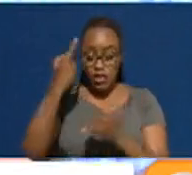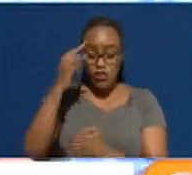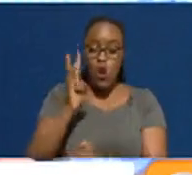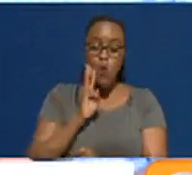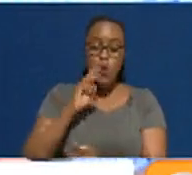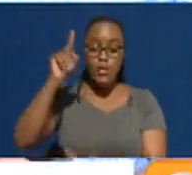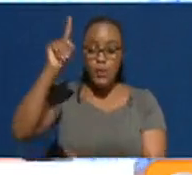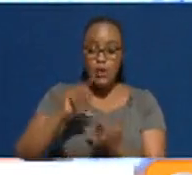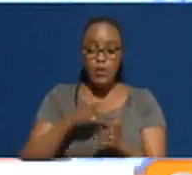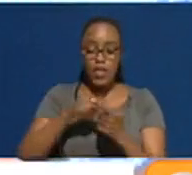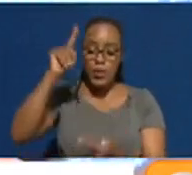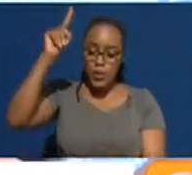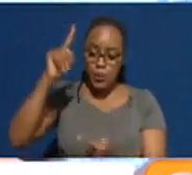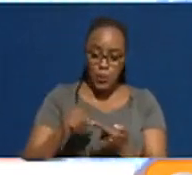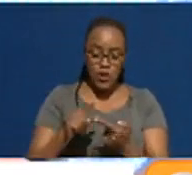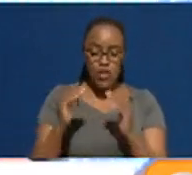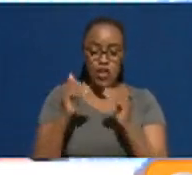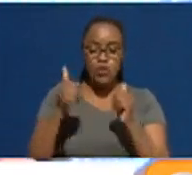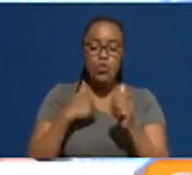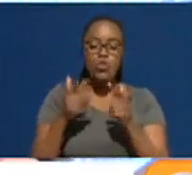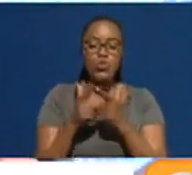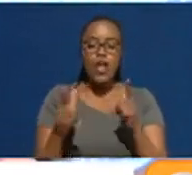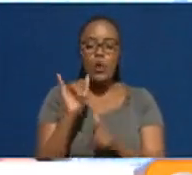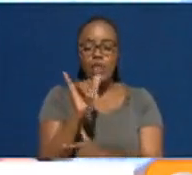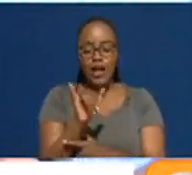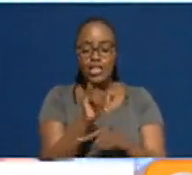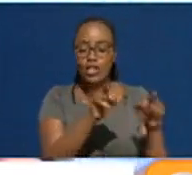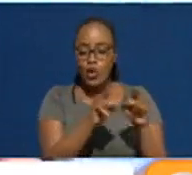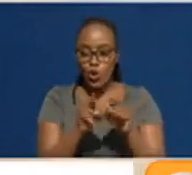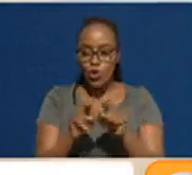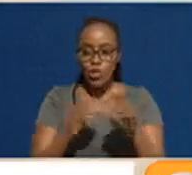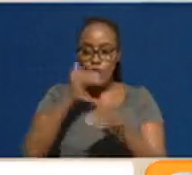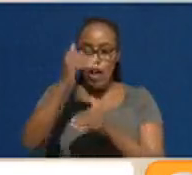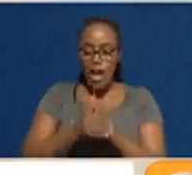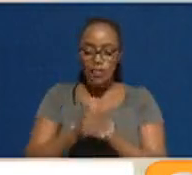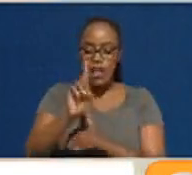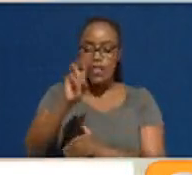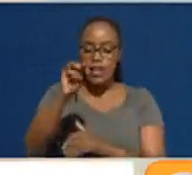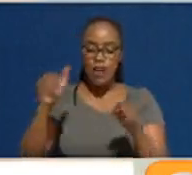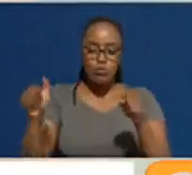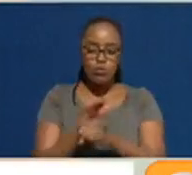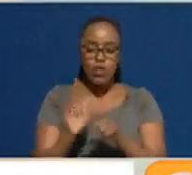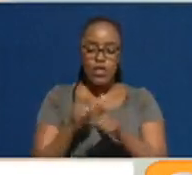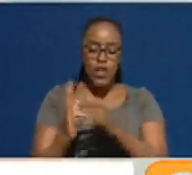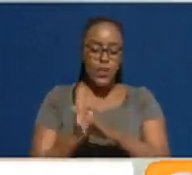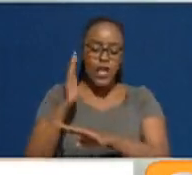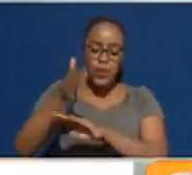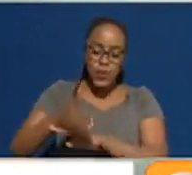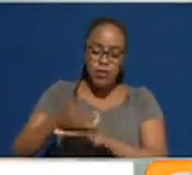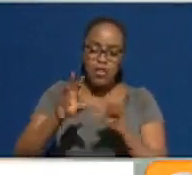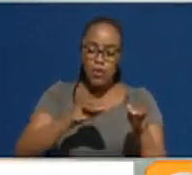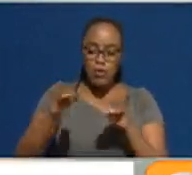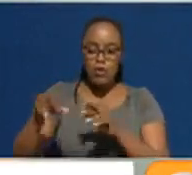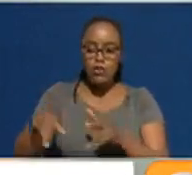chini, tukapunguza tena kiwango ambacho tunaachilia kule. Na hivyo basi ndio baada ya bwawa kujaa sasa inapita kwa spillway, yanaenda kwa